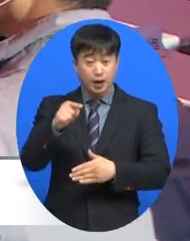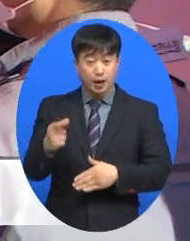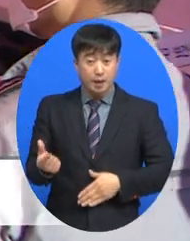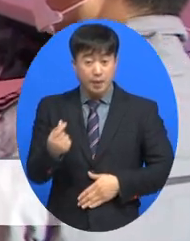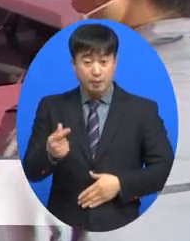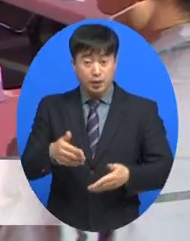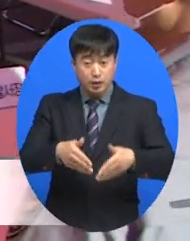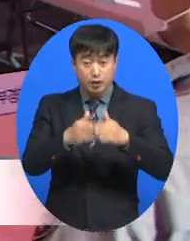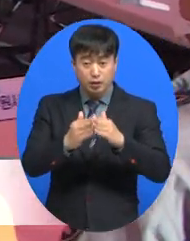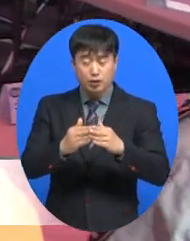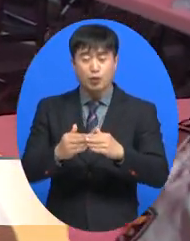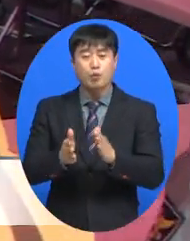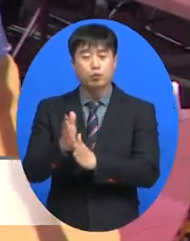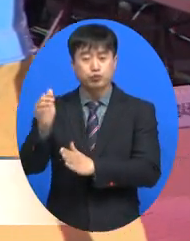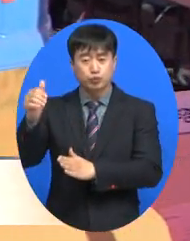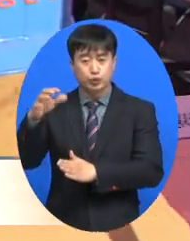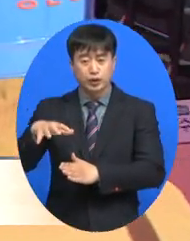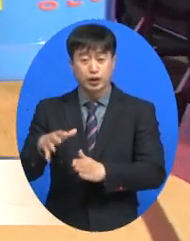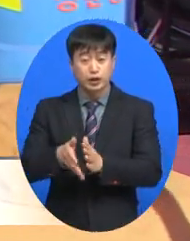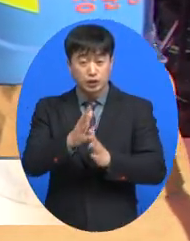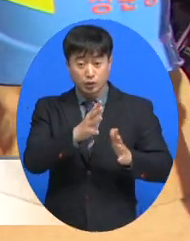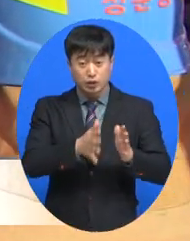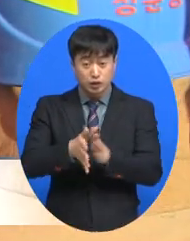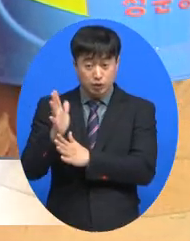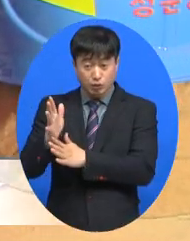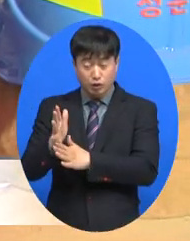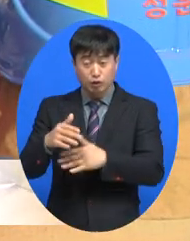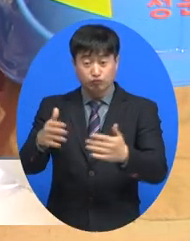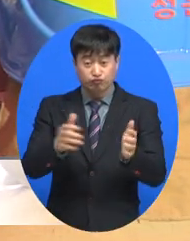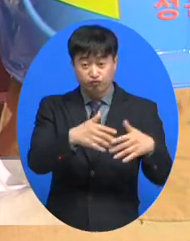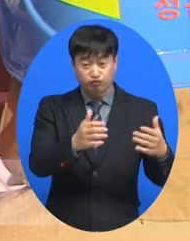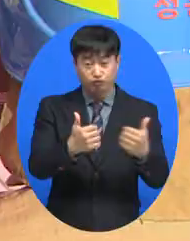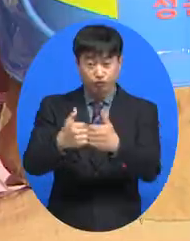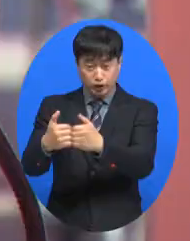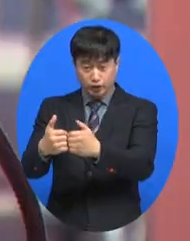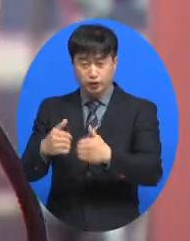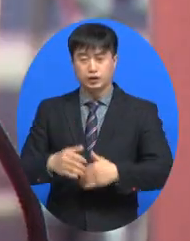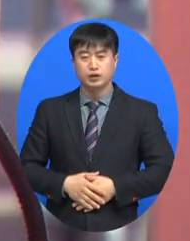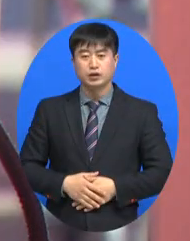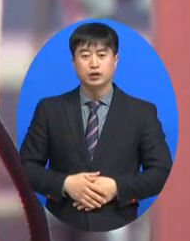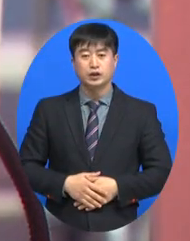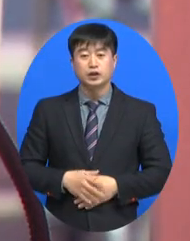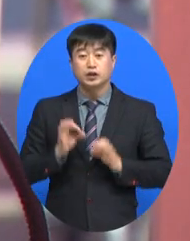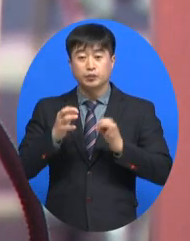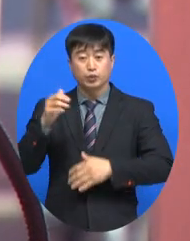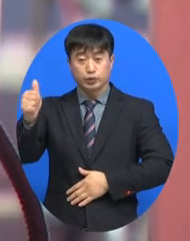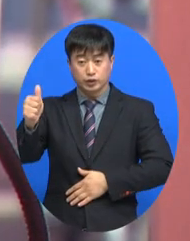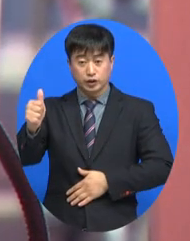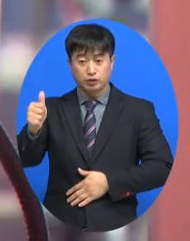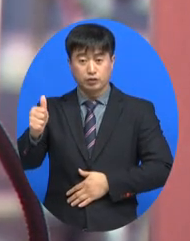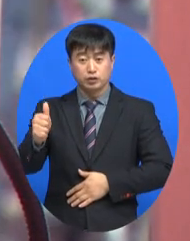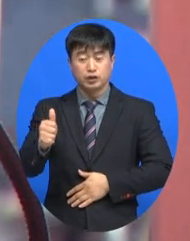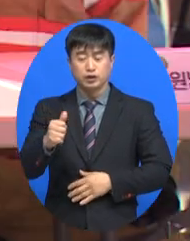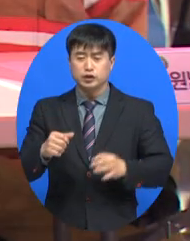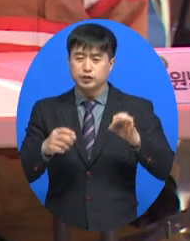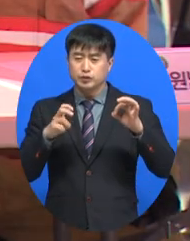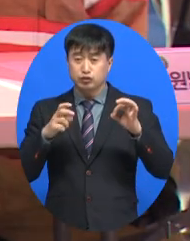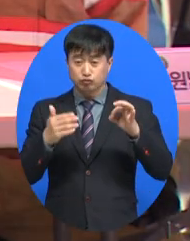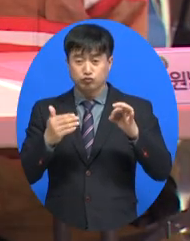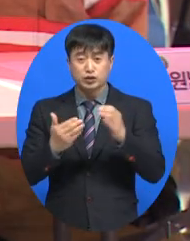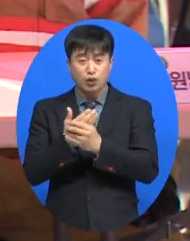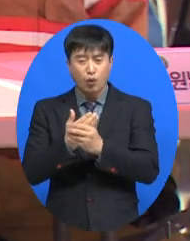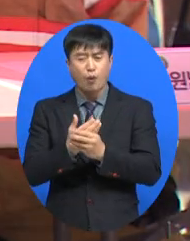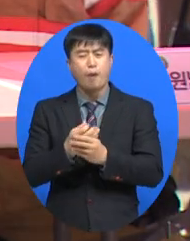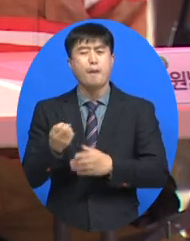야외에 신속히 꾸려진 대책본부에선 각 기관과 경기도 각 실국 간의 회의가 한창. 김동연 지사는 12구 참사 같은